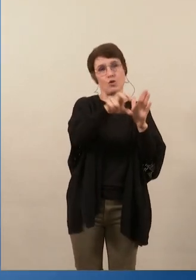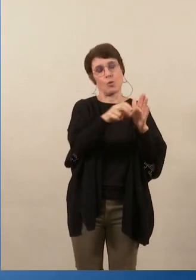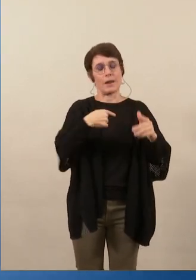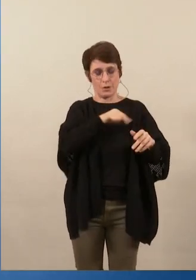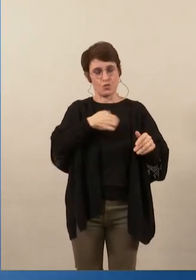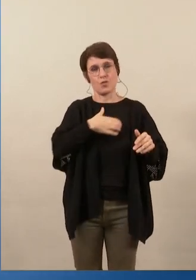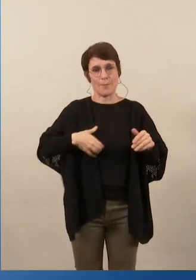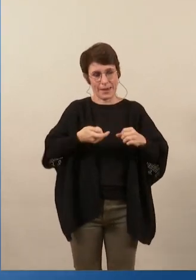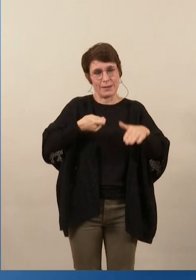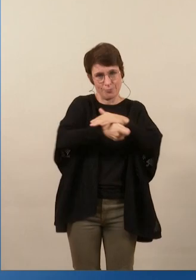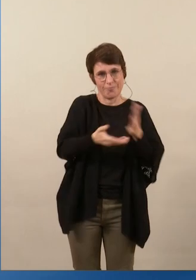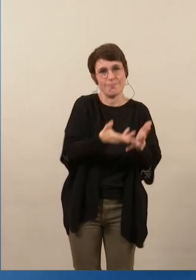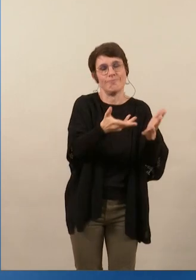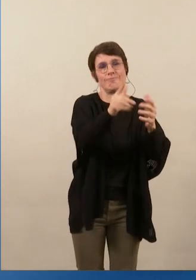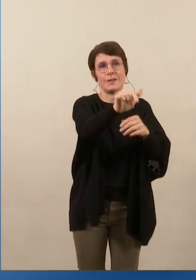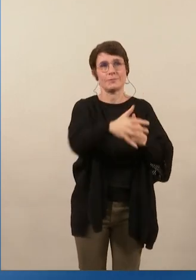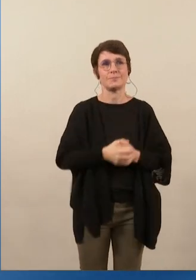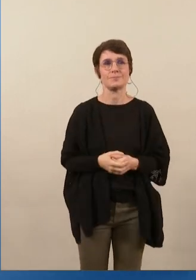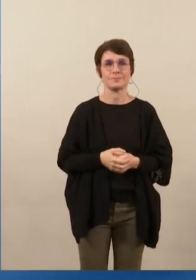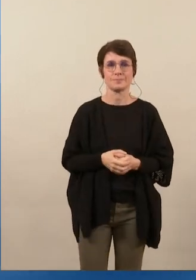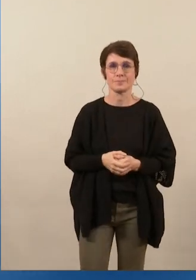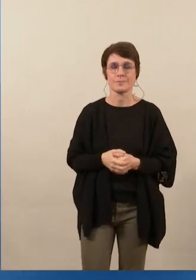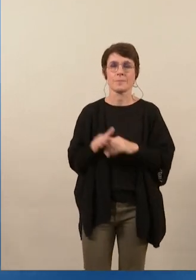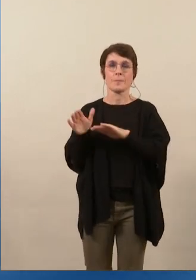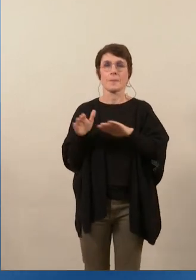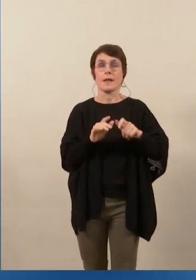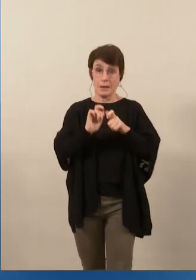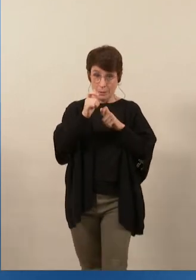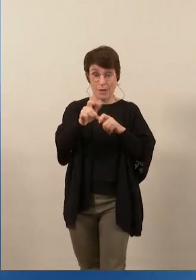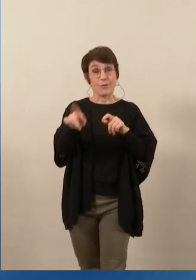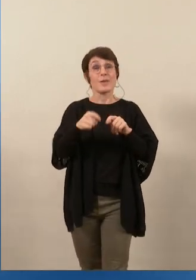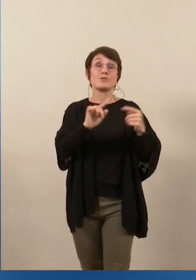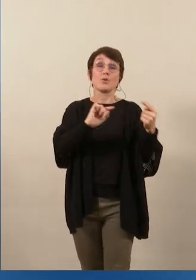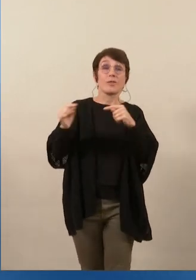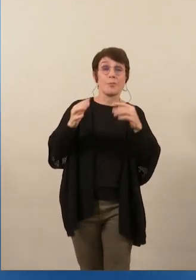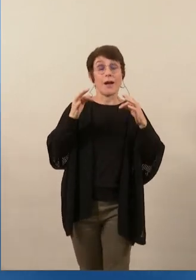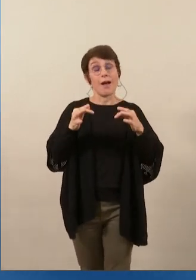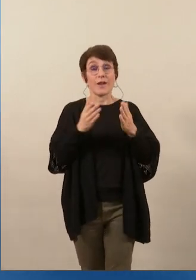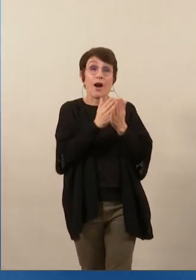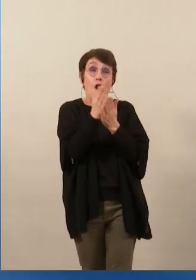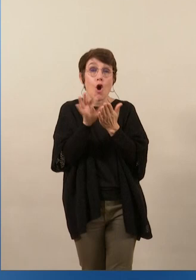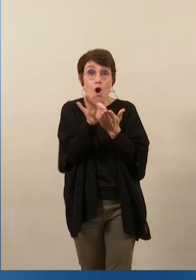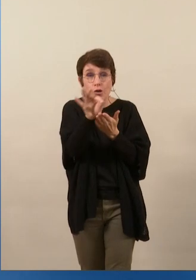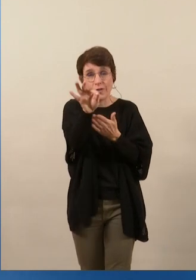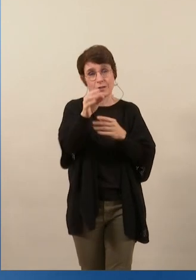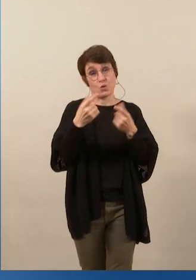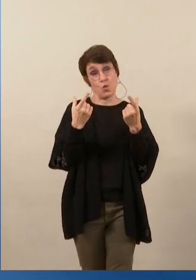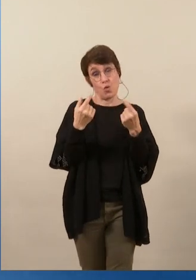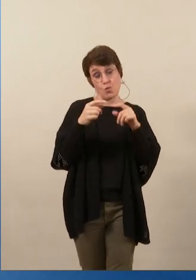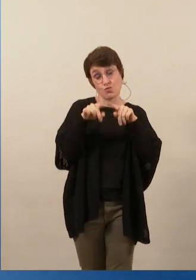Grenoble l'examen du débat d'orientation budgétaire couvrira évidemment une partie importante de notre conseil